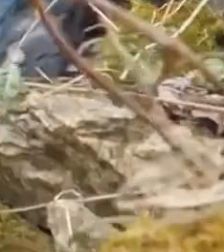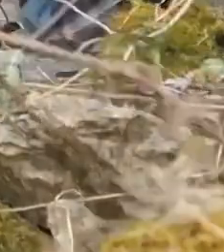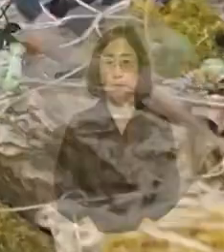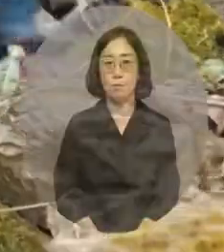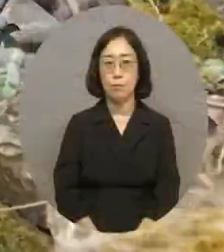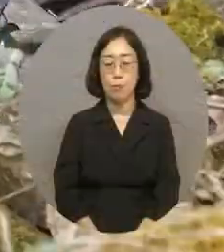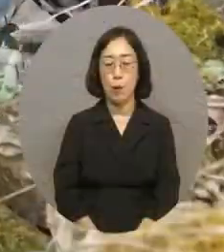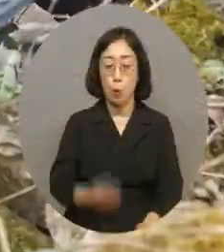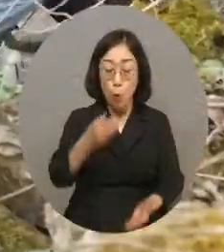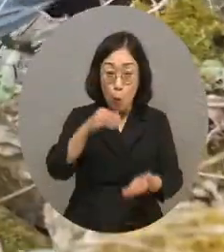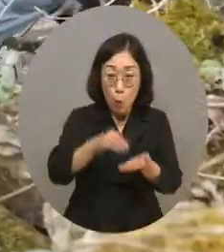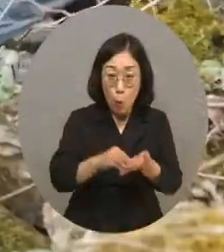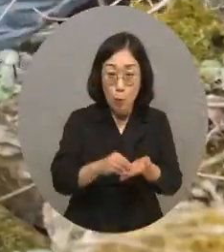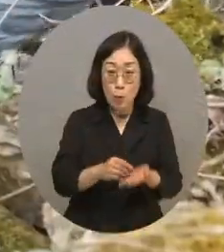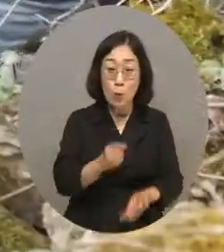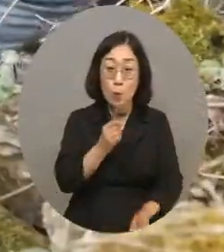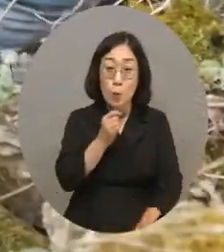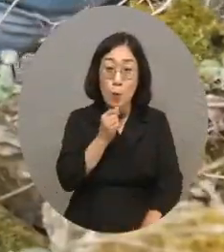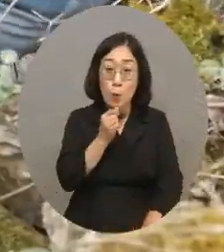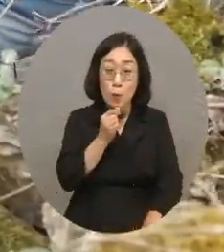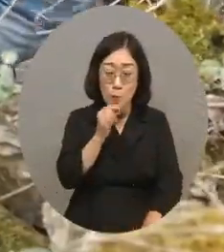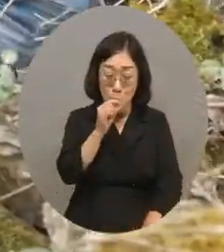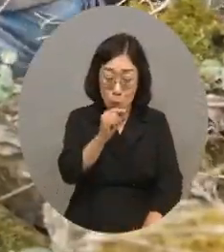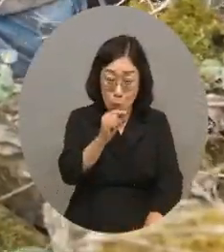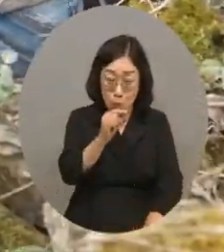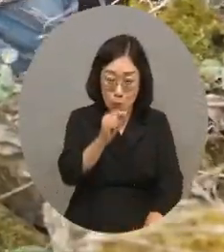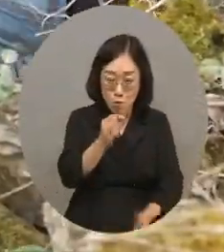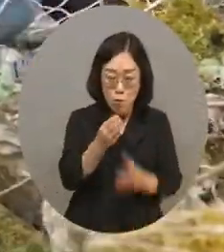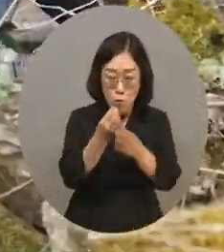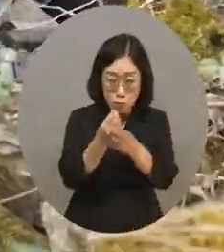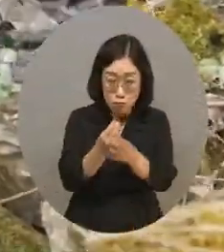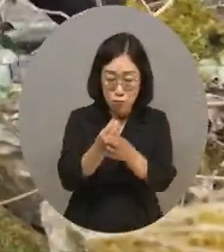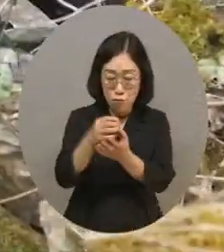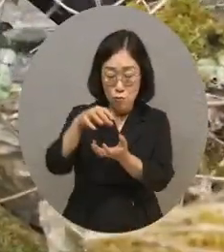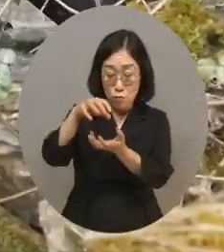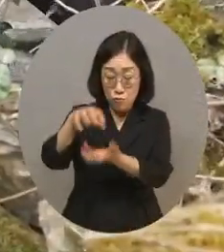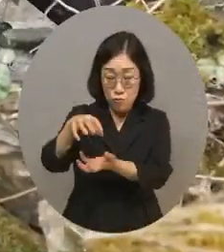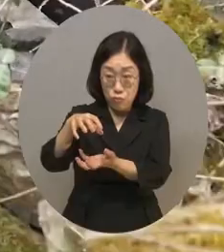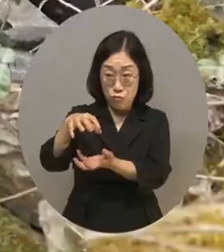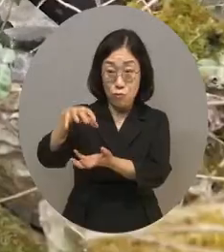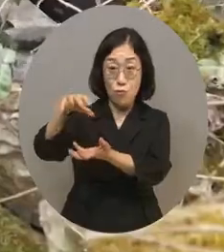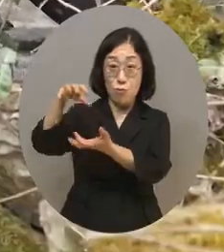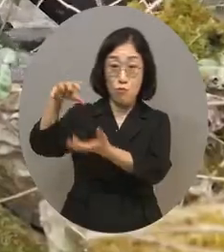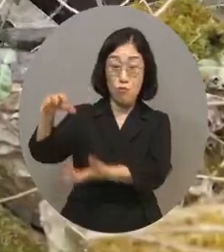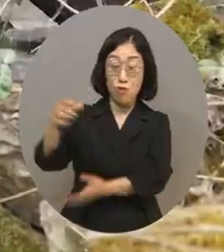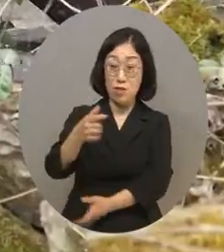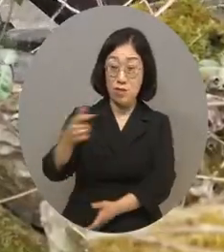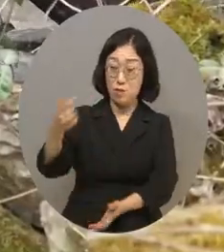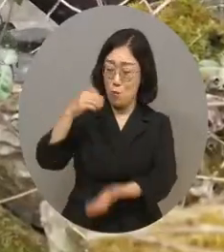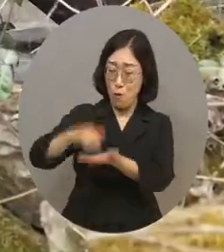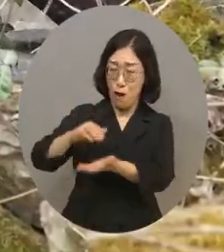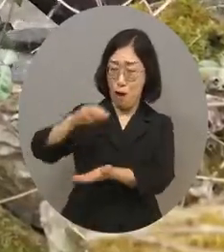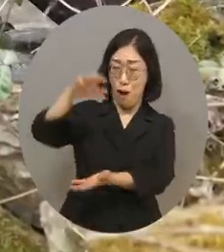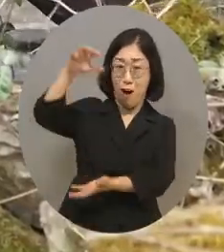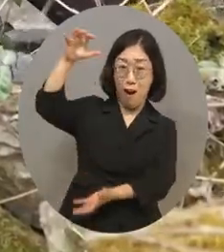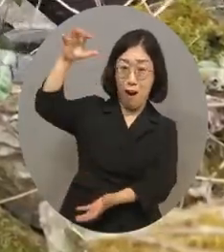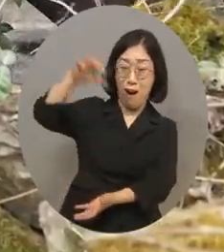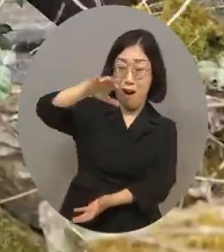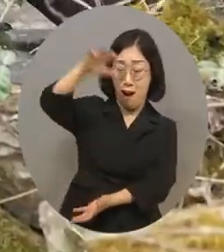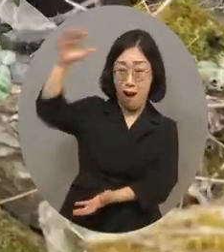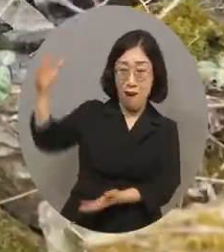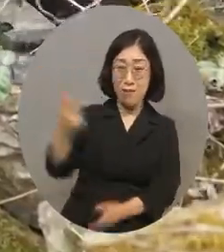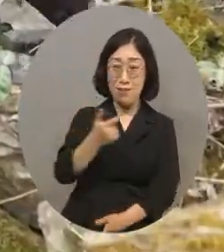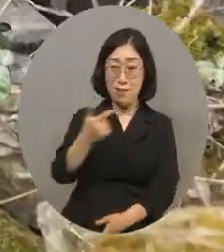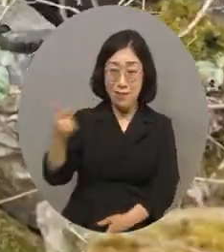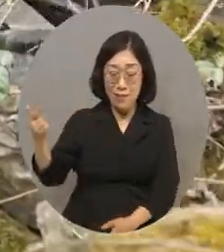돌에는 조그마한 콩자갈 조약돌 몽돌 크게는 바까지 돌은